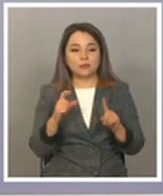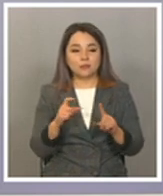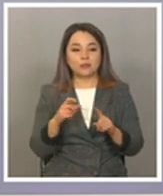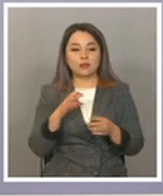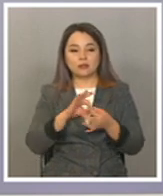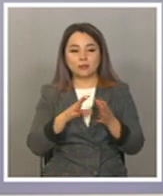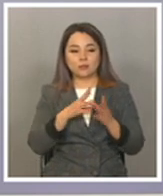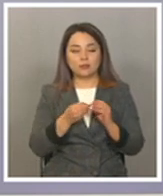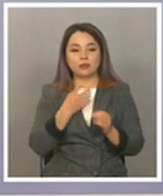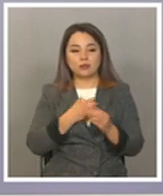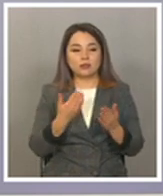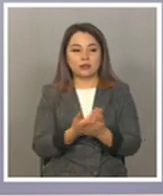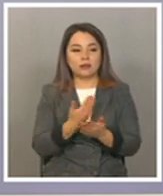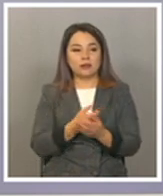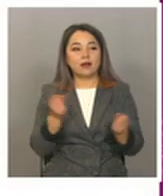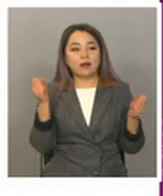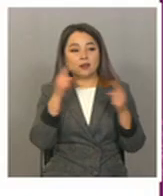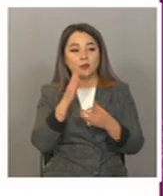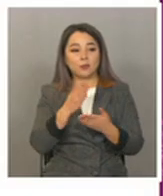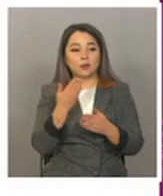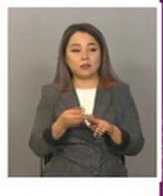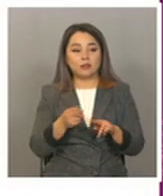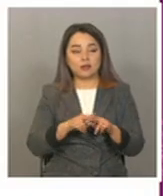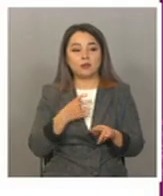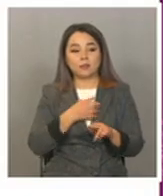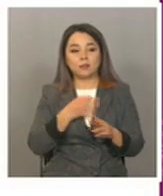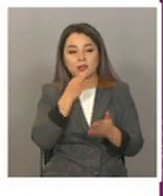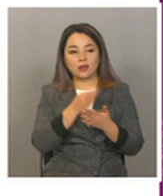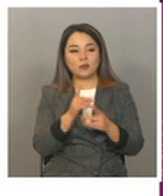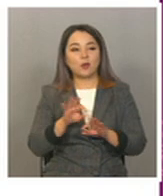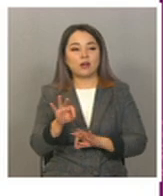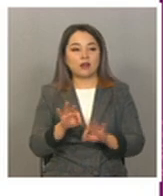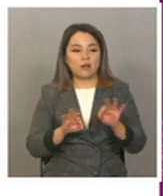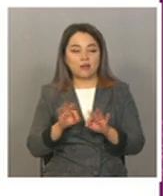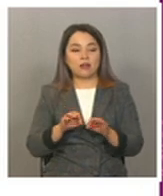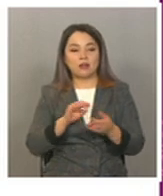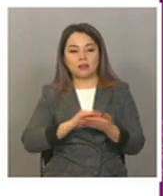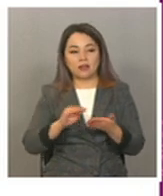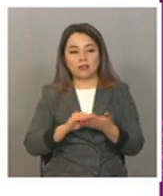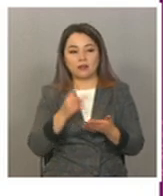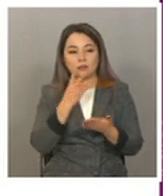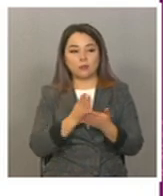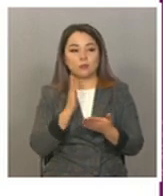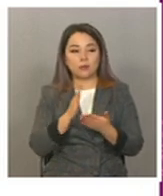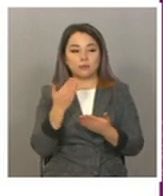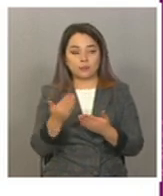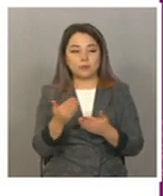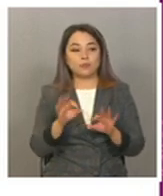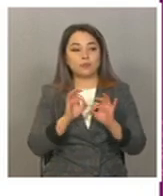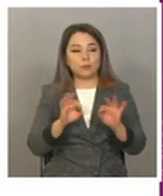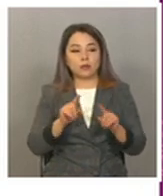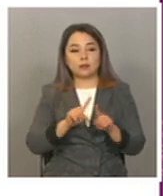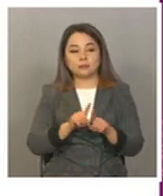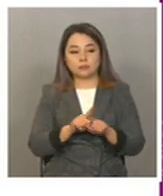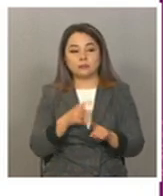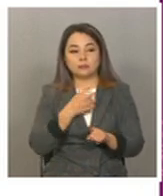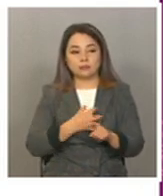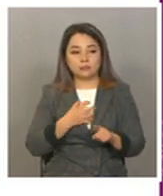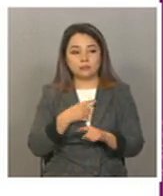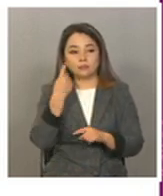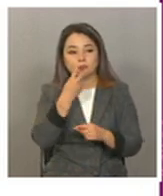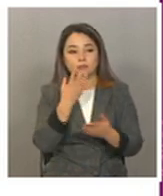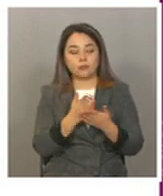деректерді анықтайсыз, негізгі деректерден графиктік мәтін жасайсыз, пысықтауыштың мағыналық